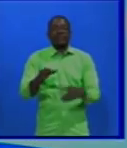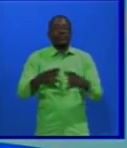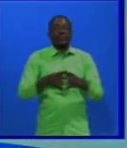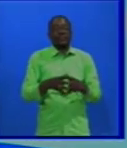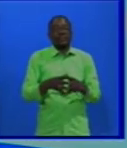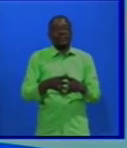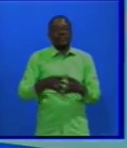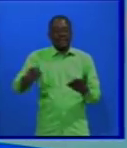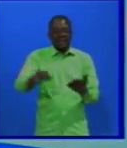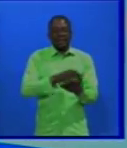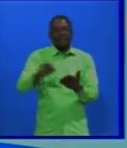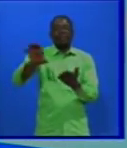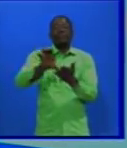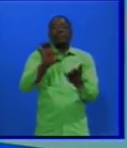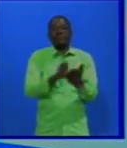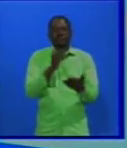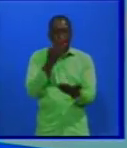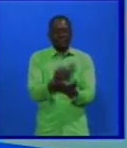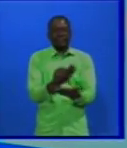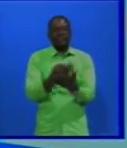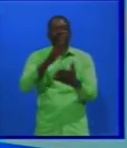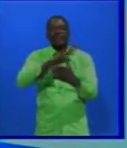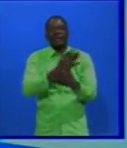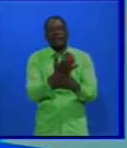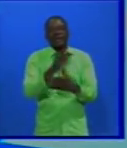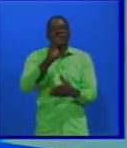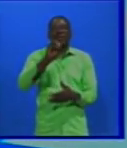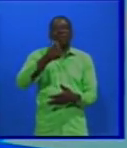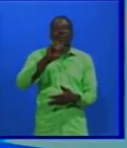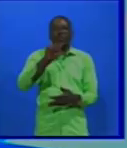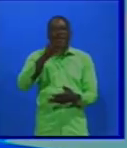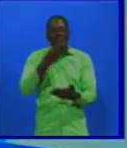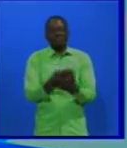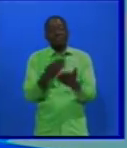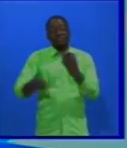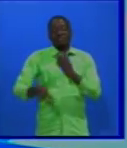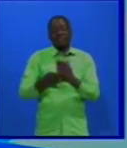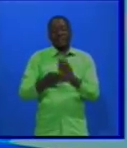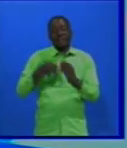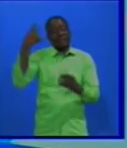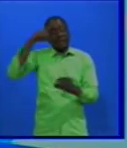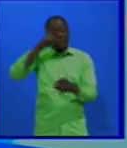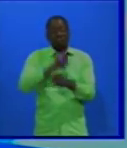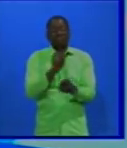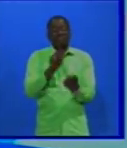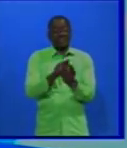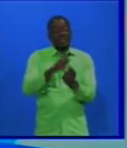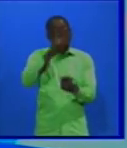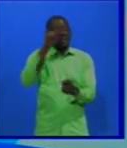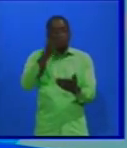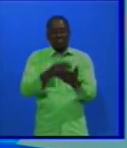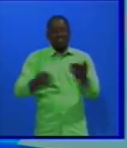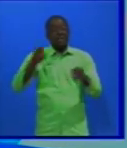Signature d'une convention cadre de financement entre Aura Bank et l'Agence de financement et de promotion des petites et moyennes entreprises. Cette